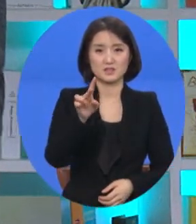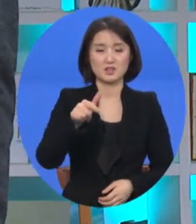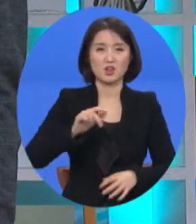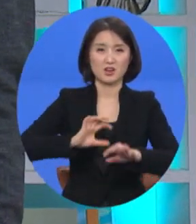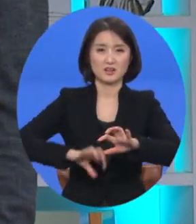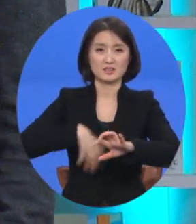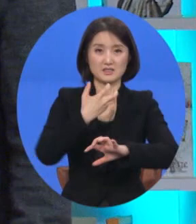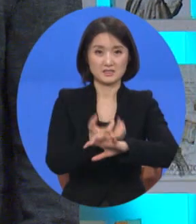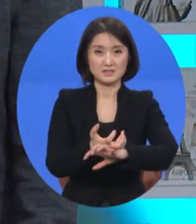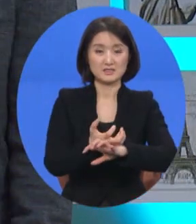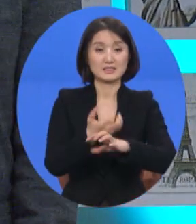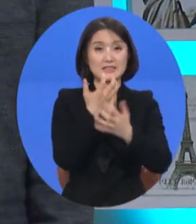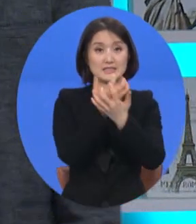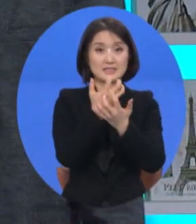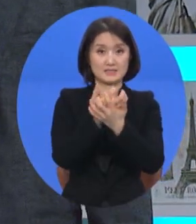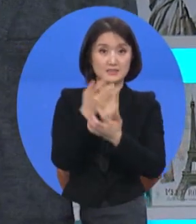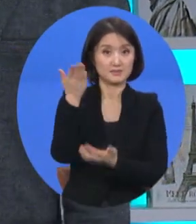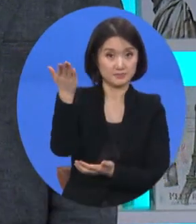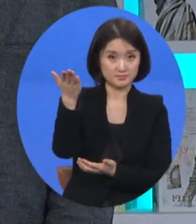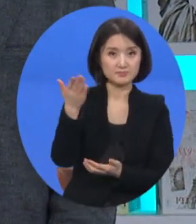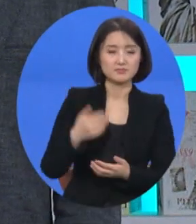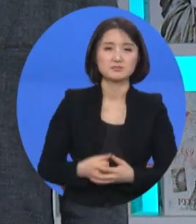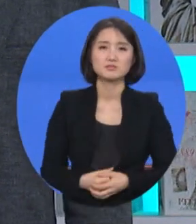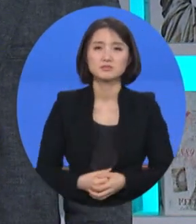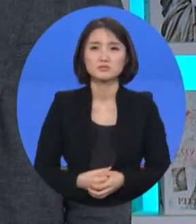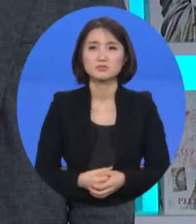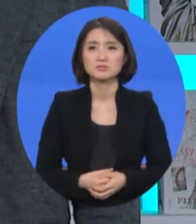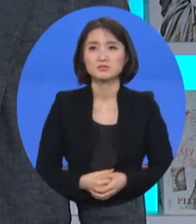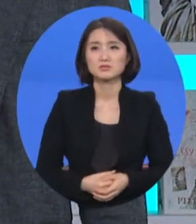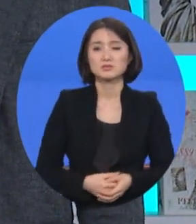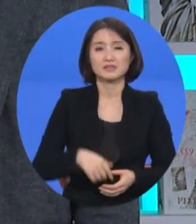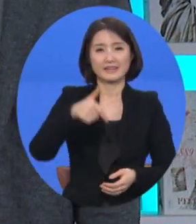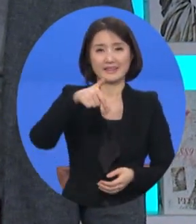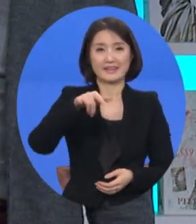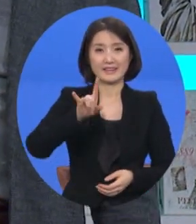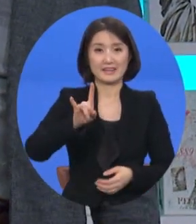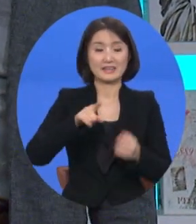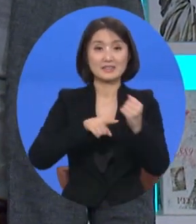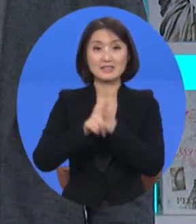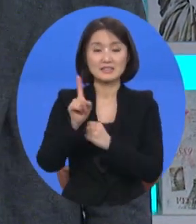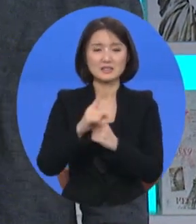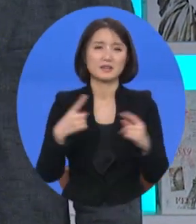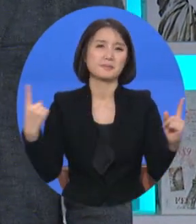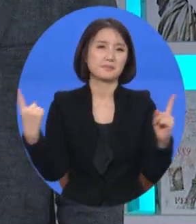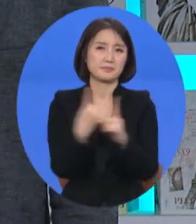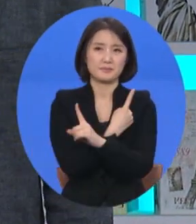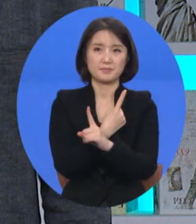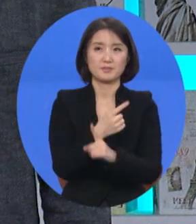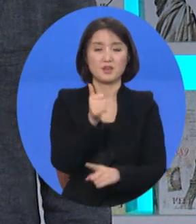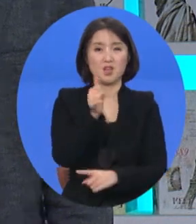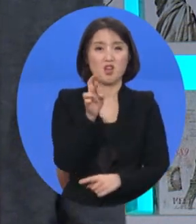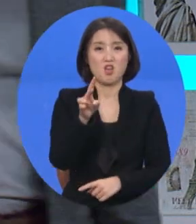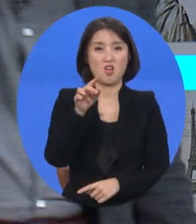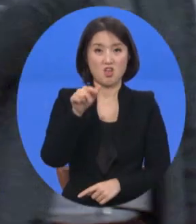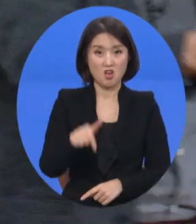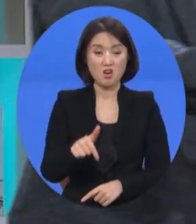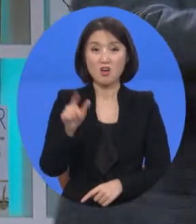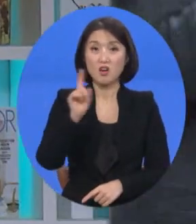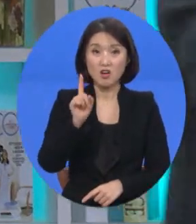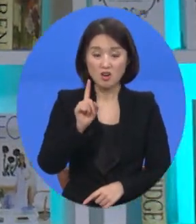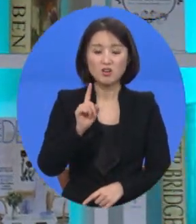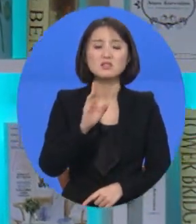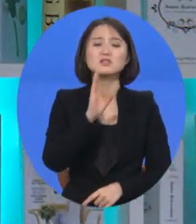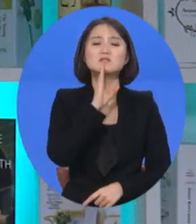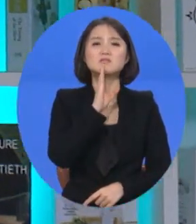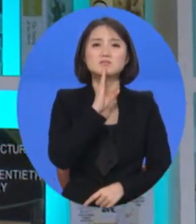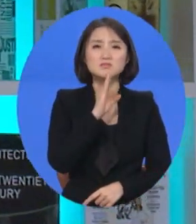이렇게 쓰는데 이 개혁이 뭡니까 개가 바꾼다 는 의미죠 켝은 가 중입니다 즉 가족을 바꾼다 개혁의